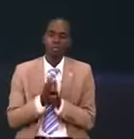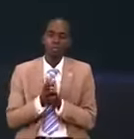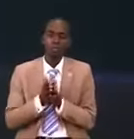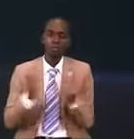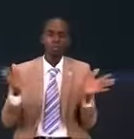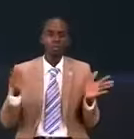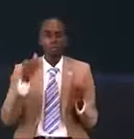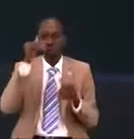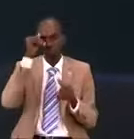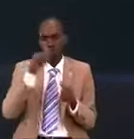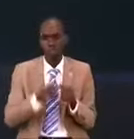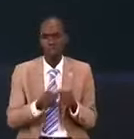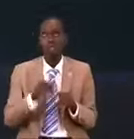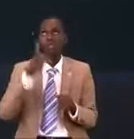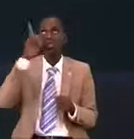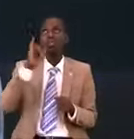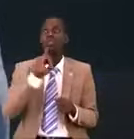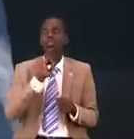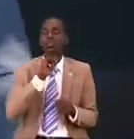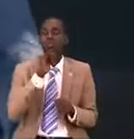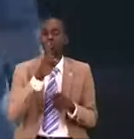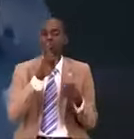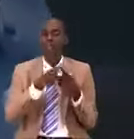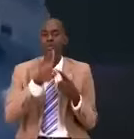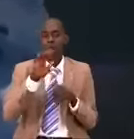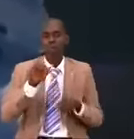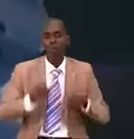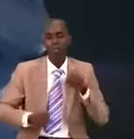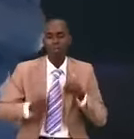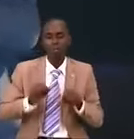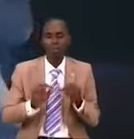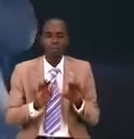humaine il parle à ta foi